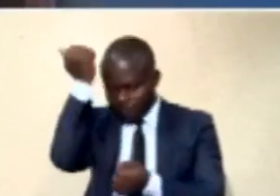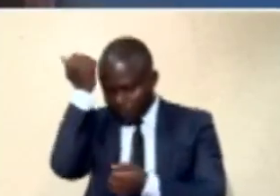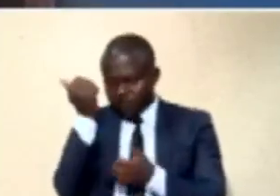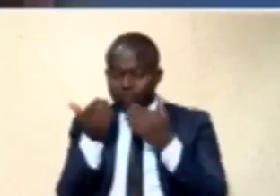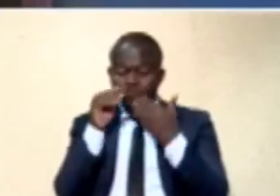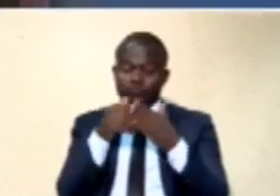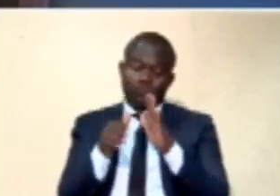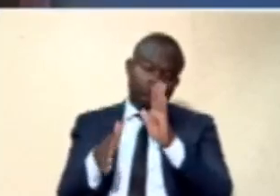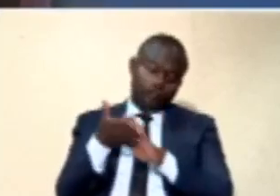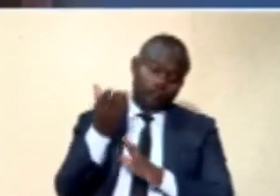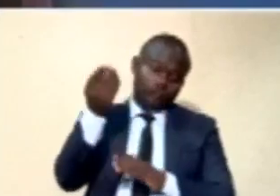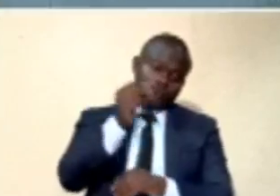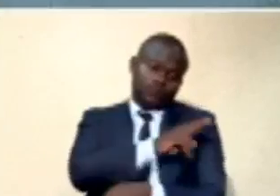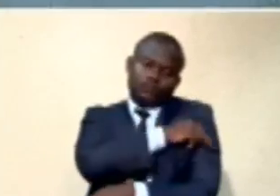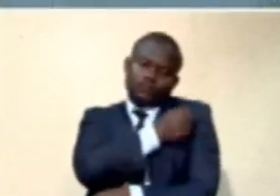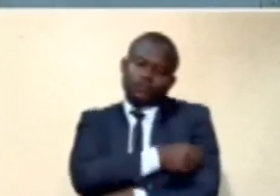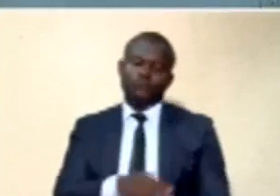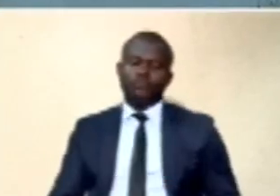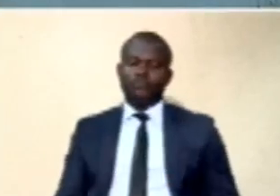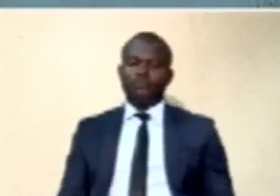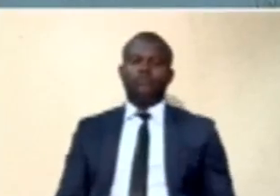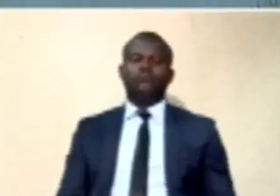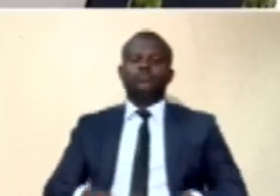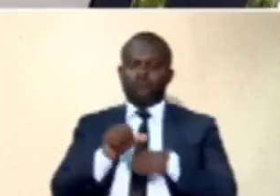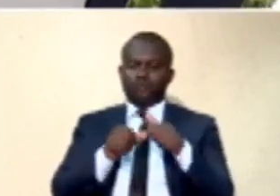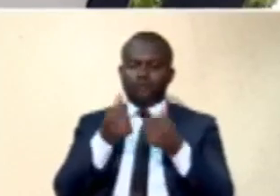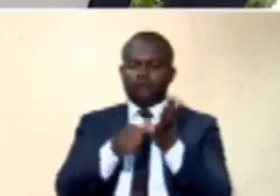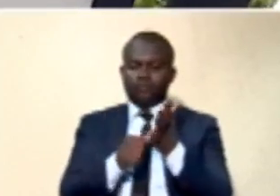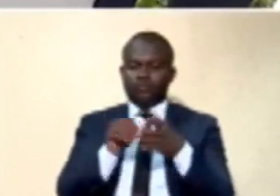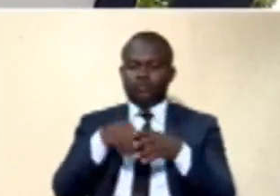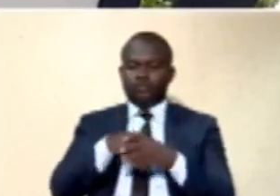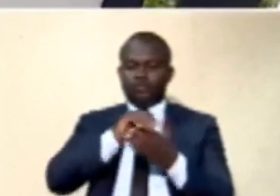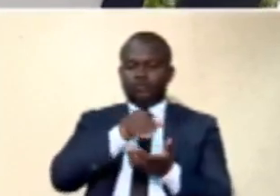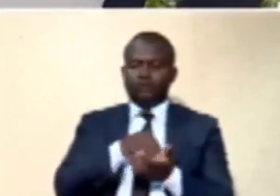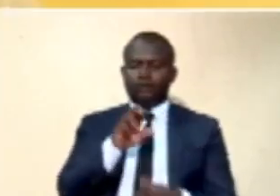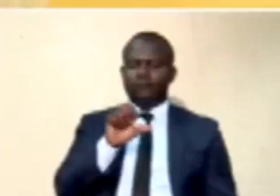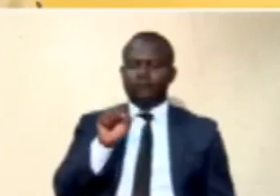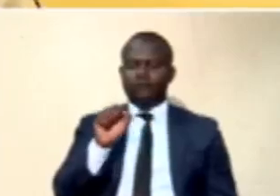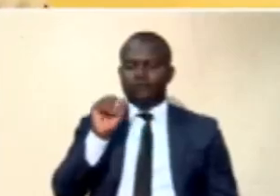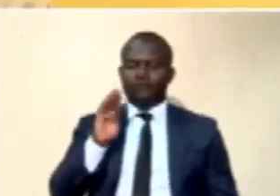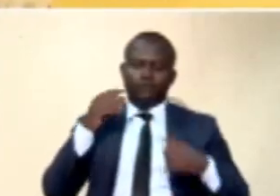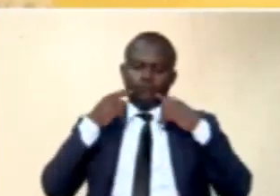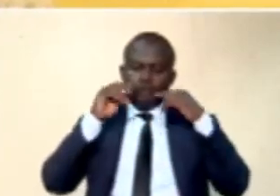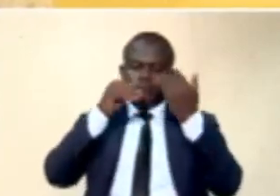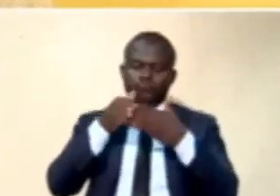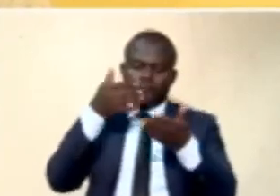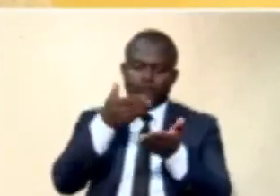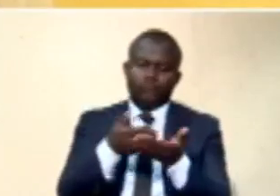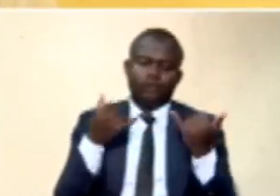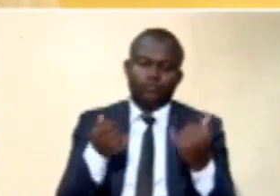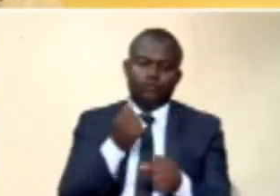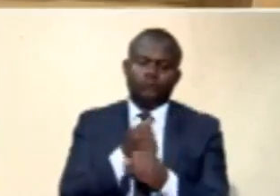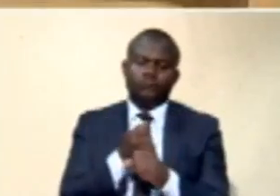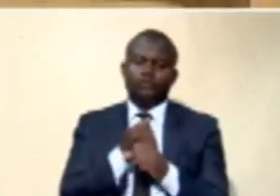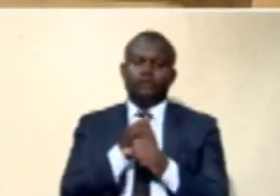tukajya twihutira kujya kwa muganga. Kuri iki kibazo, ikigo cy'ubwiteganyirize RSSB kivuga ko kugeza ubu gikorana